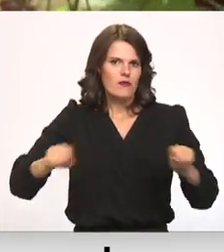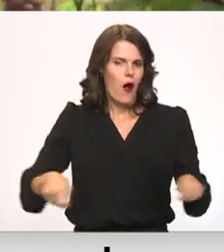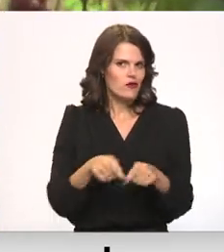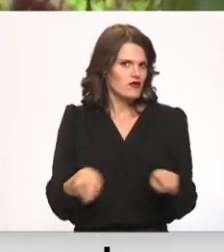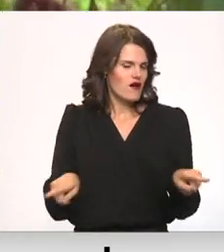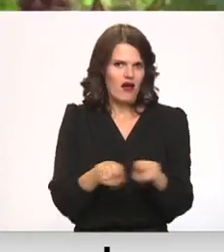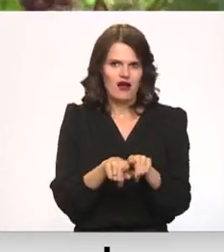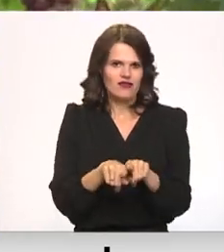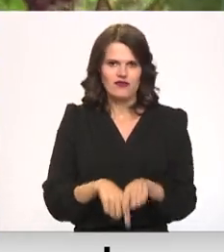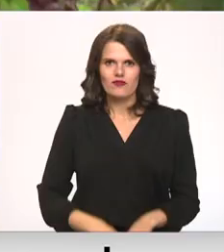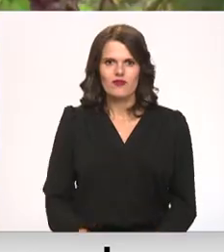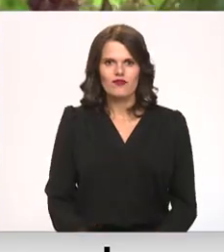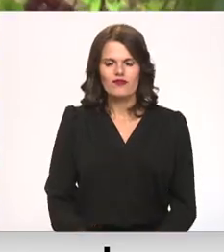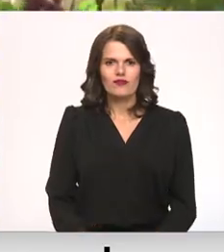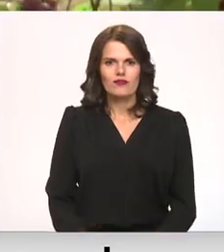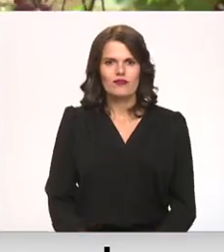audzētajām.